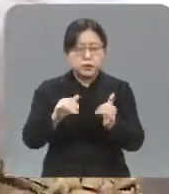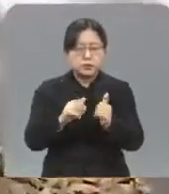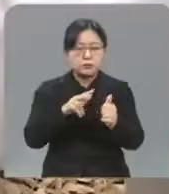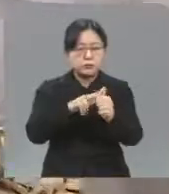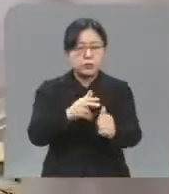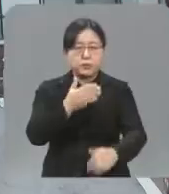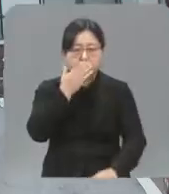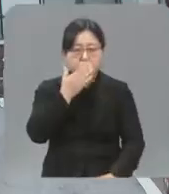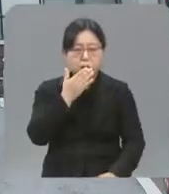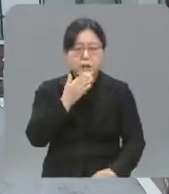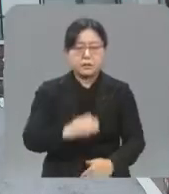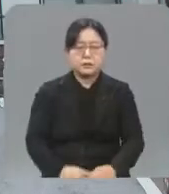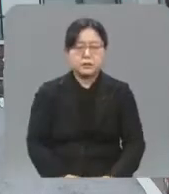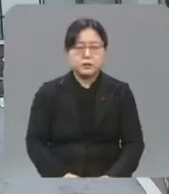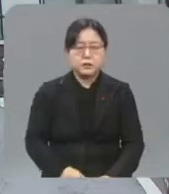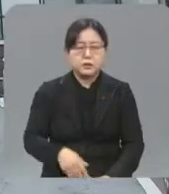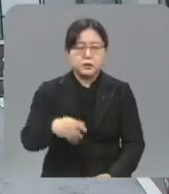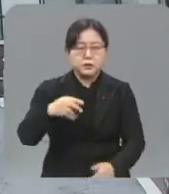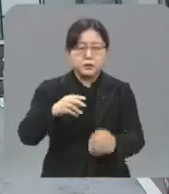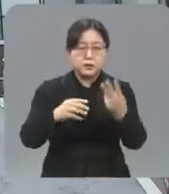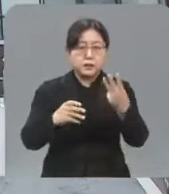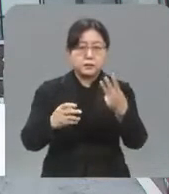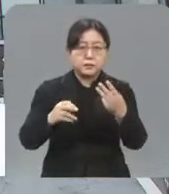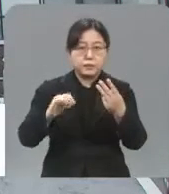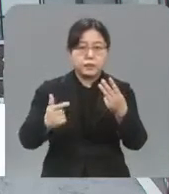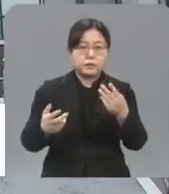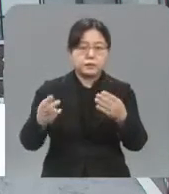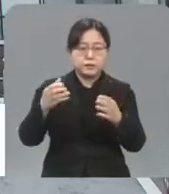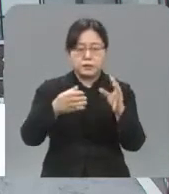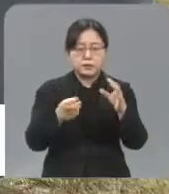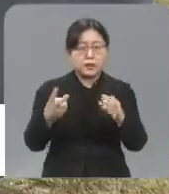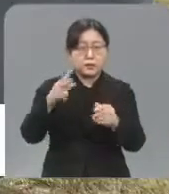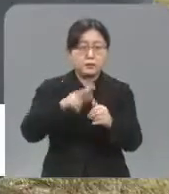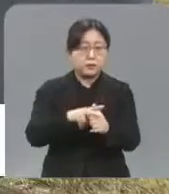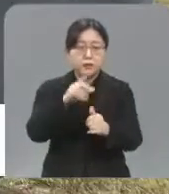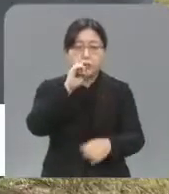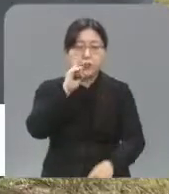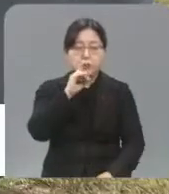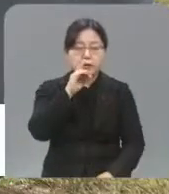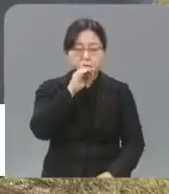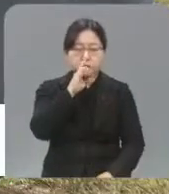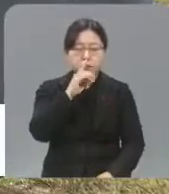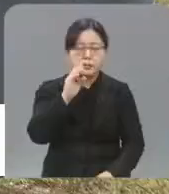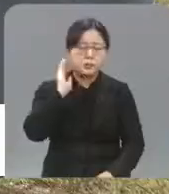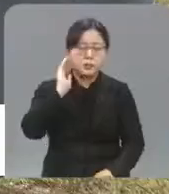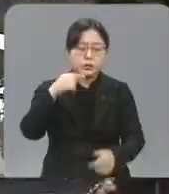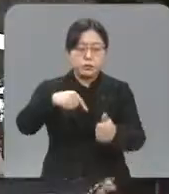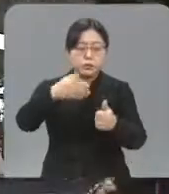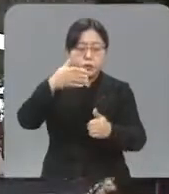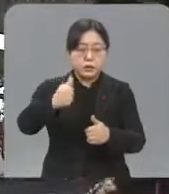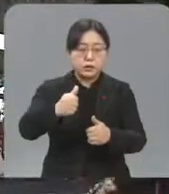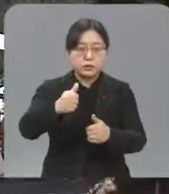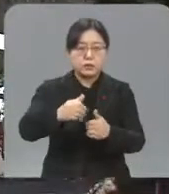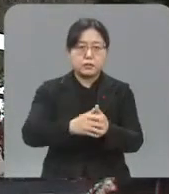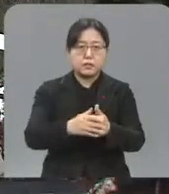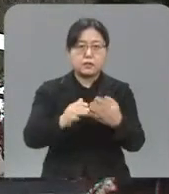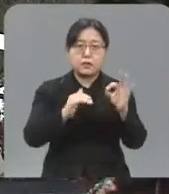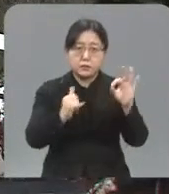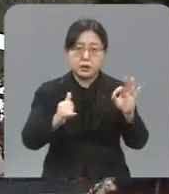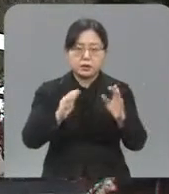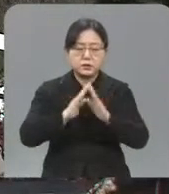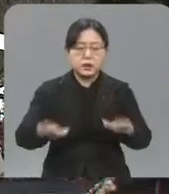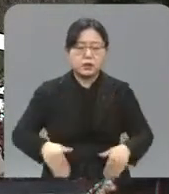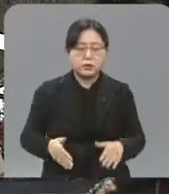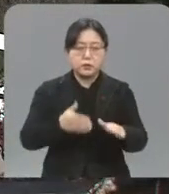열려 있습니다. 한편 3선 연임 제안으로 무주공산이 된 광주시 교육감에는 10여 명이, 전남 교육감에는